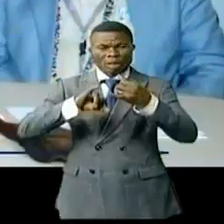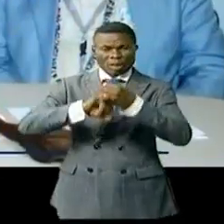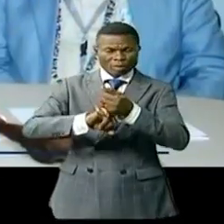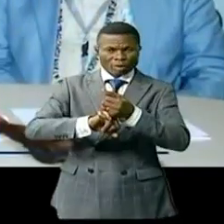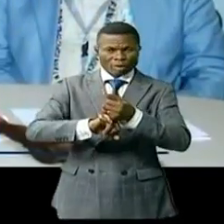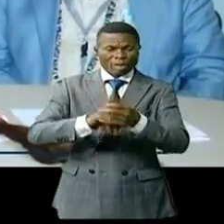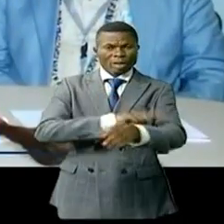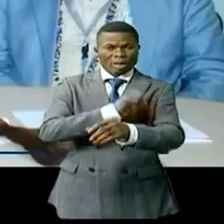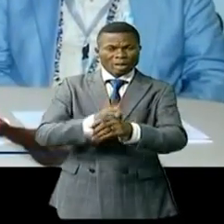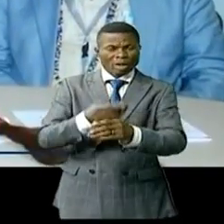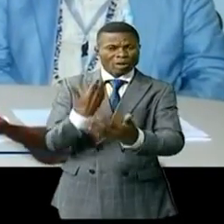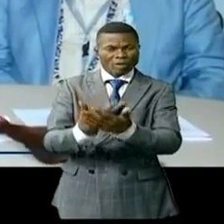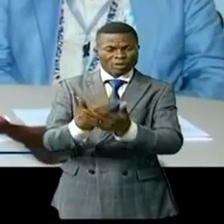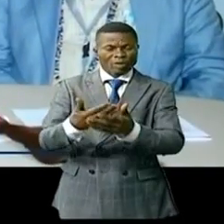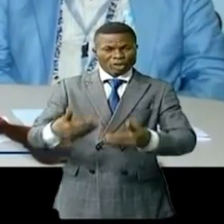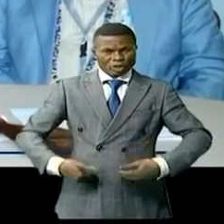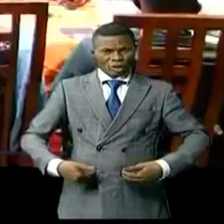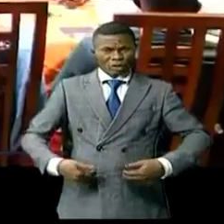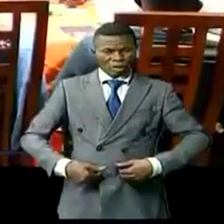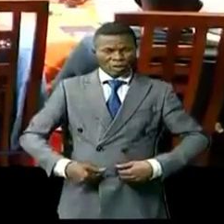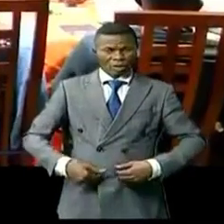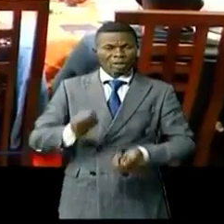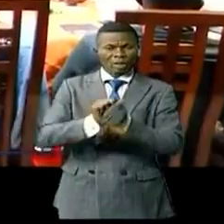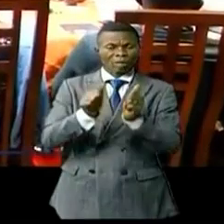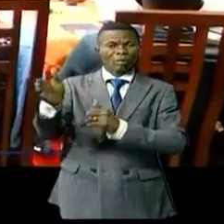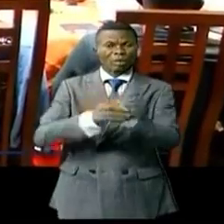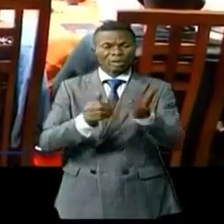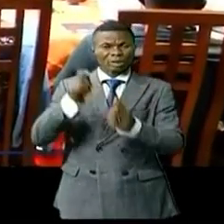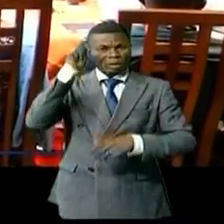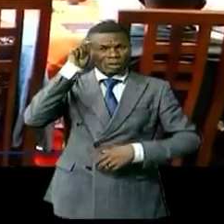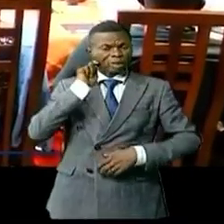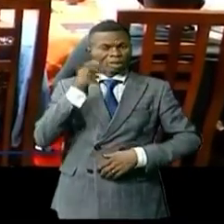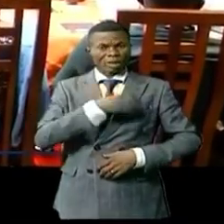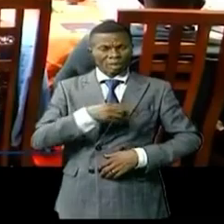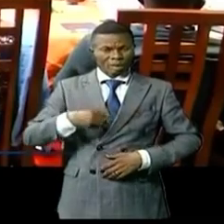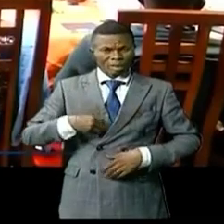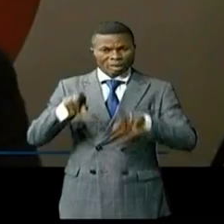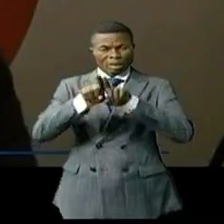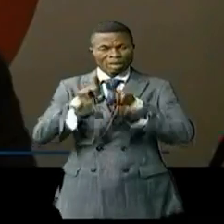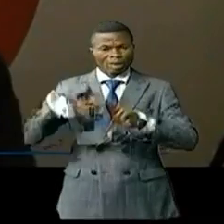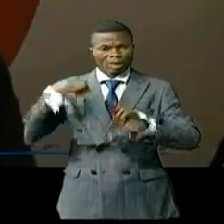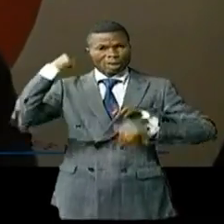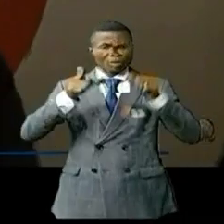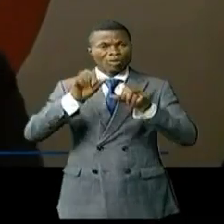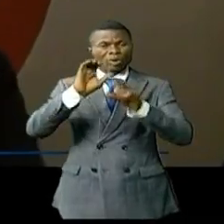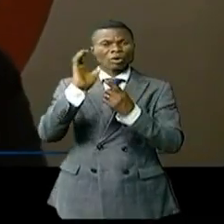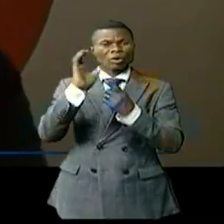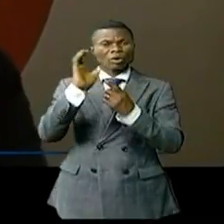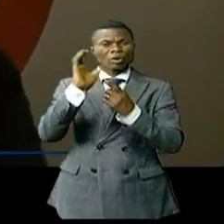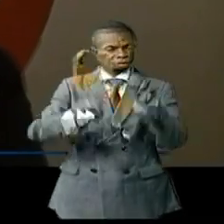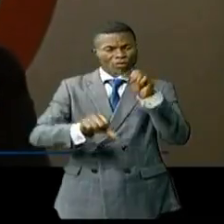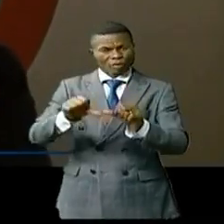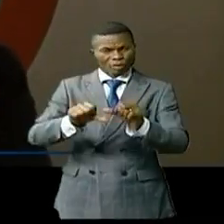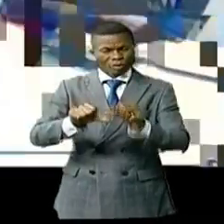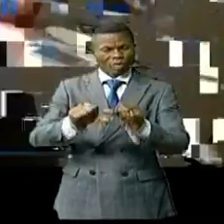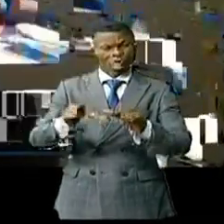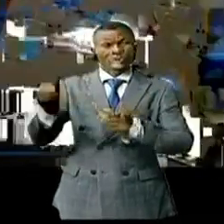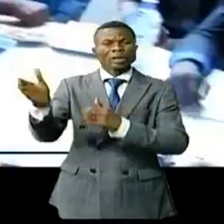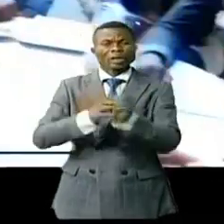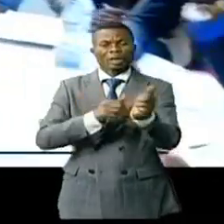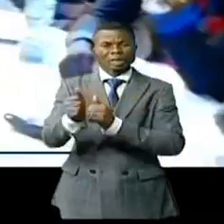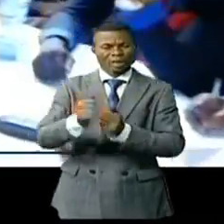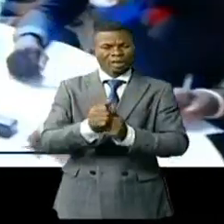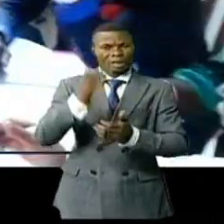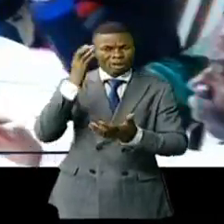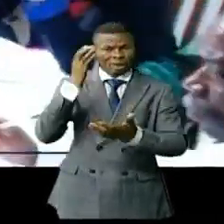grossesse précoce, mutilation génitale féminine et autres pratiques culturelles néfastes, accès limité à la terre et